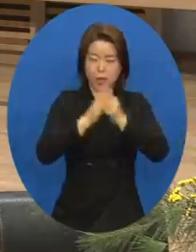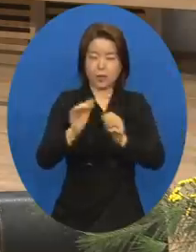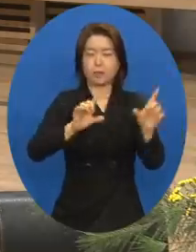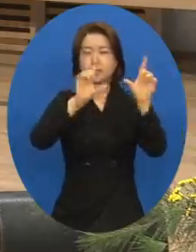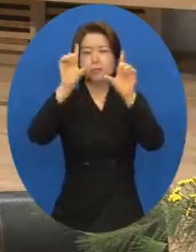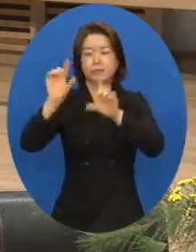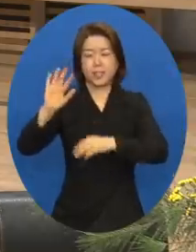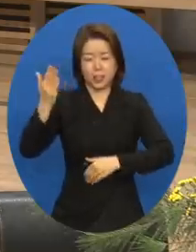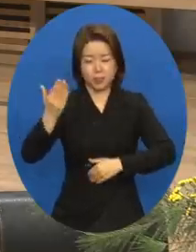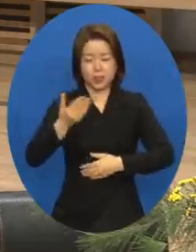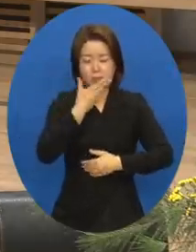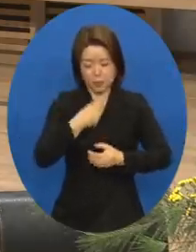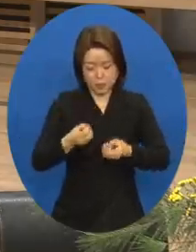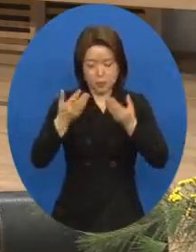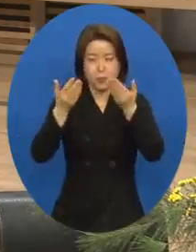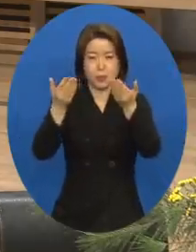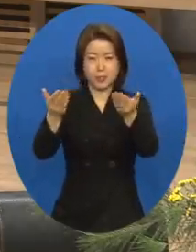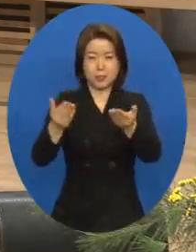되기를 축복합니다.